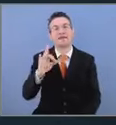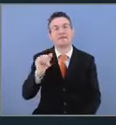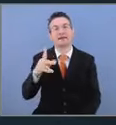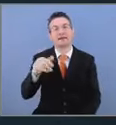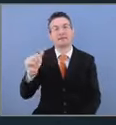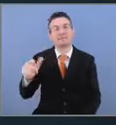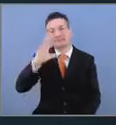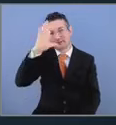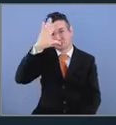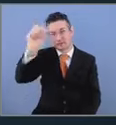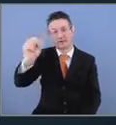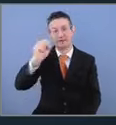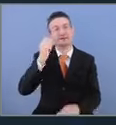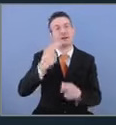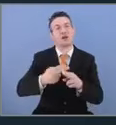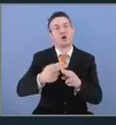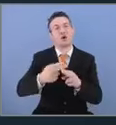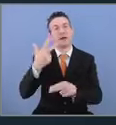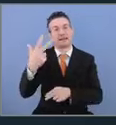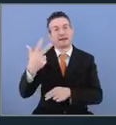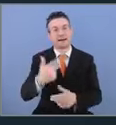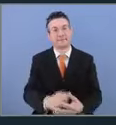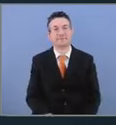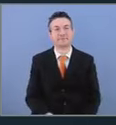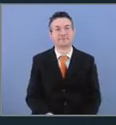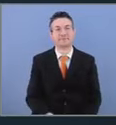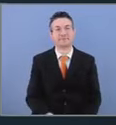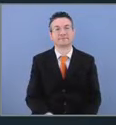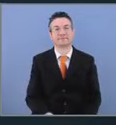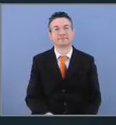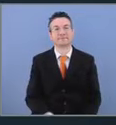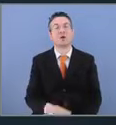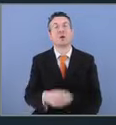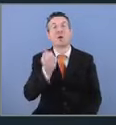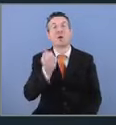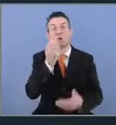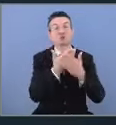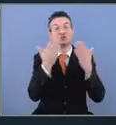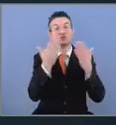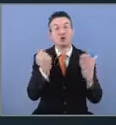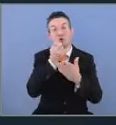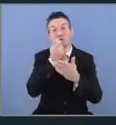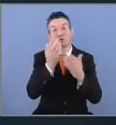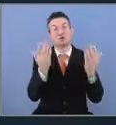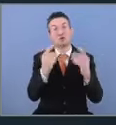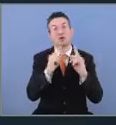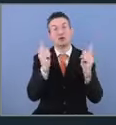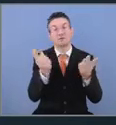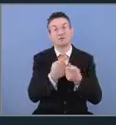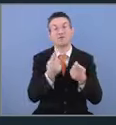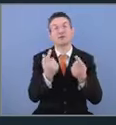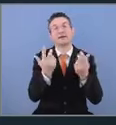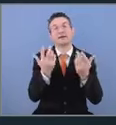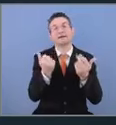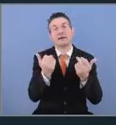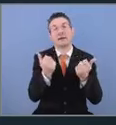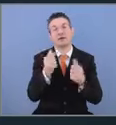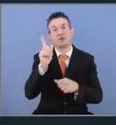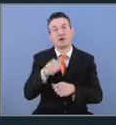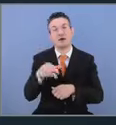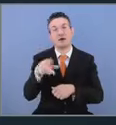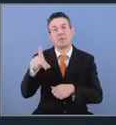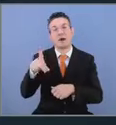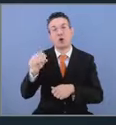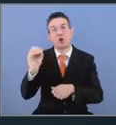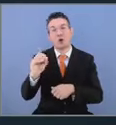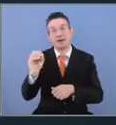3. Sì. Buongiorno. Buongiorno a tutti, e saluto anche Paolo Ornelli. Io sono qui un